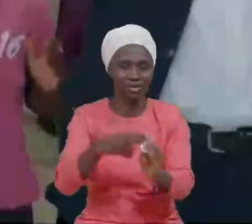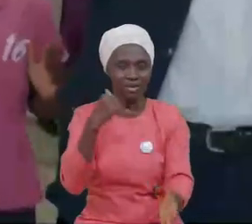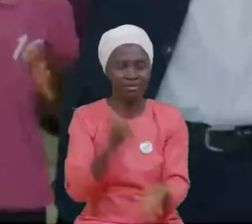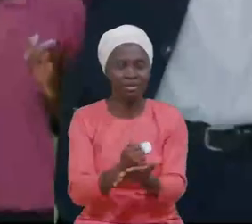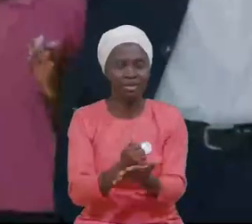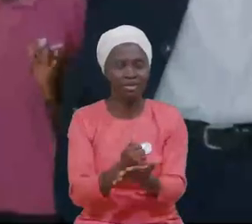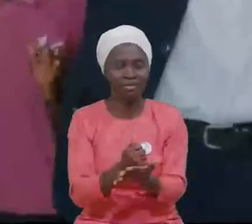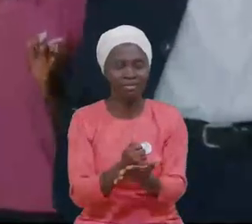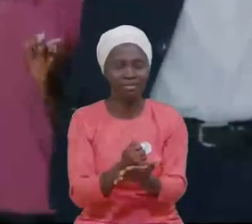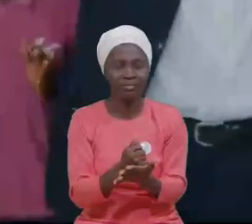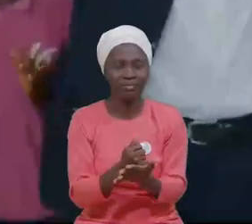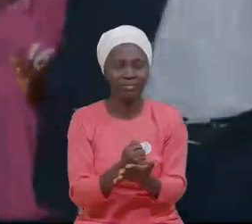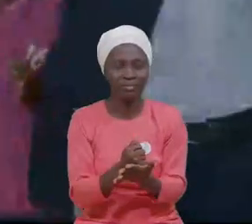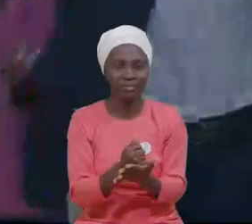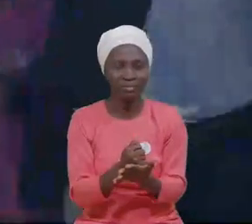maintenant.